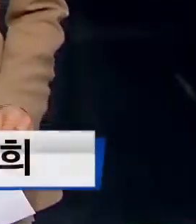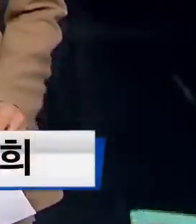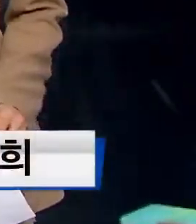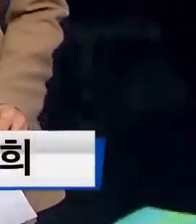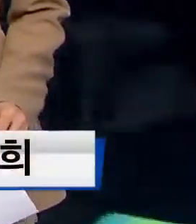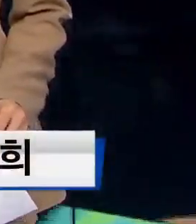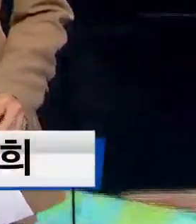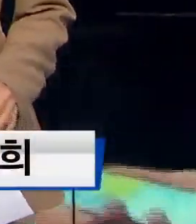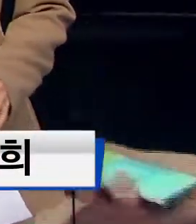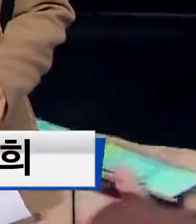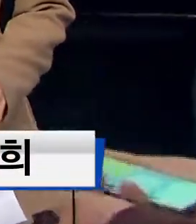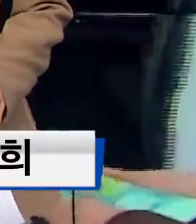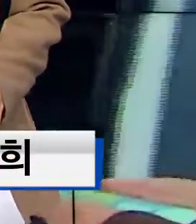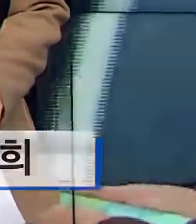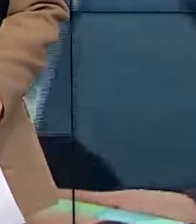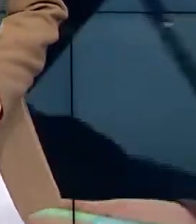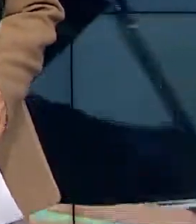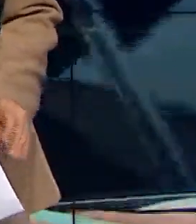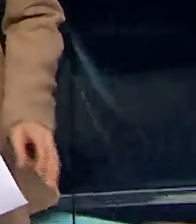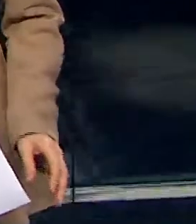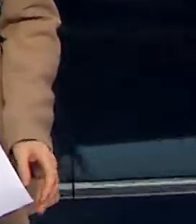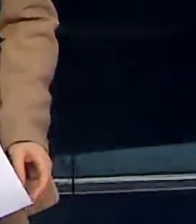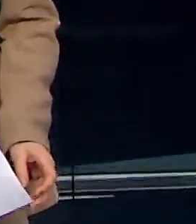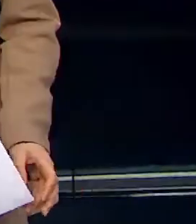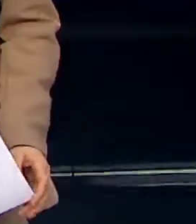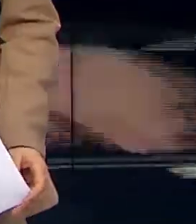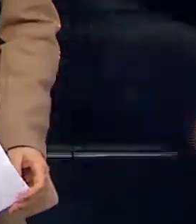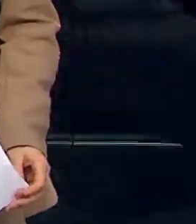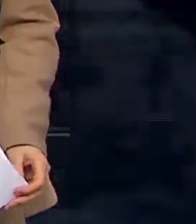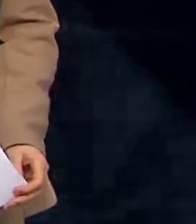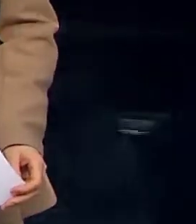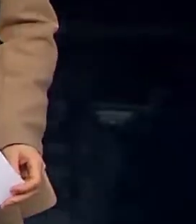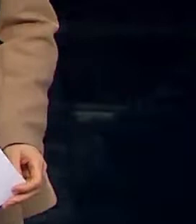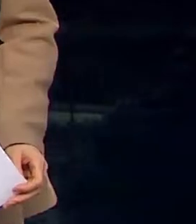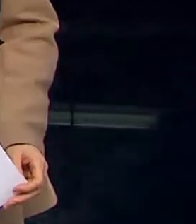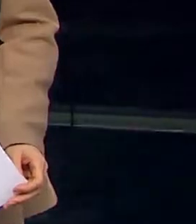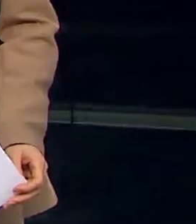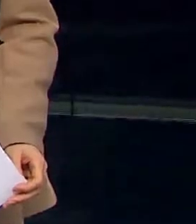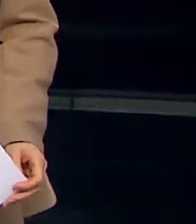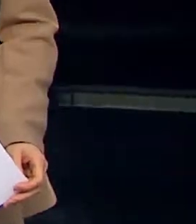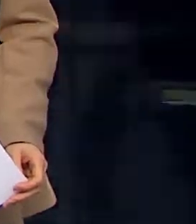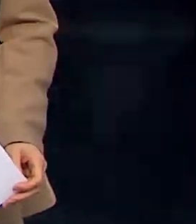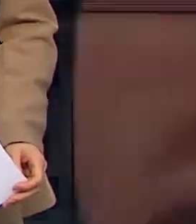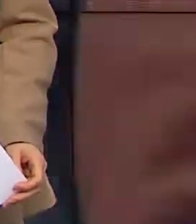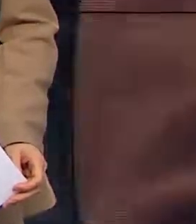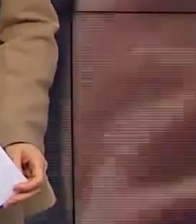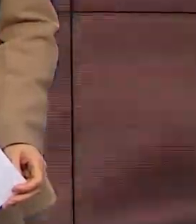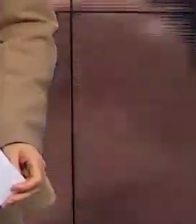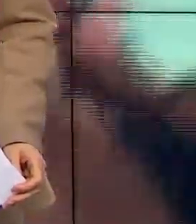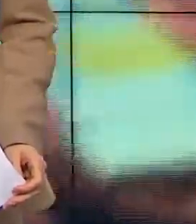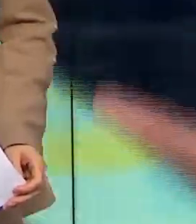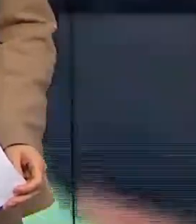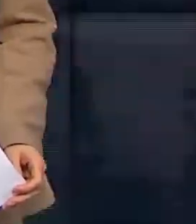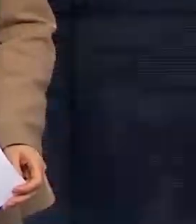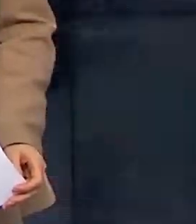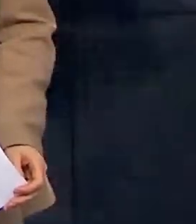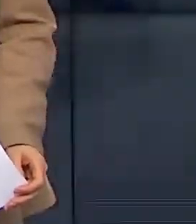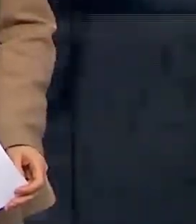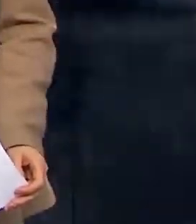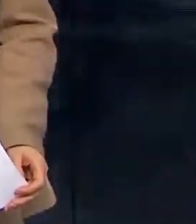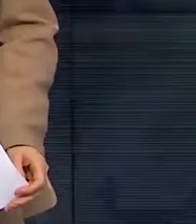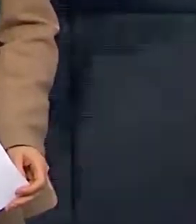안녕하십니까 5 계시 뉴스후 드립니다 위기에 몰렸던 윤석렬 검찰총장 법원의 결정으로 어제 극적으로